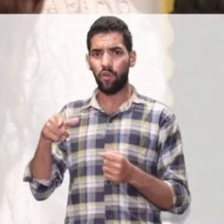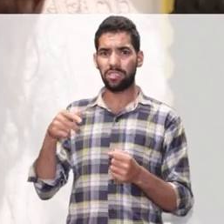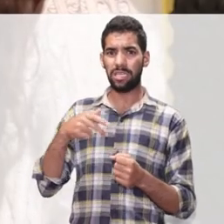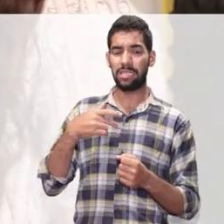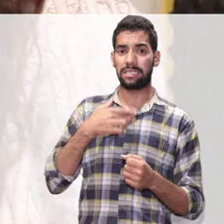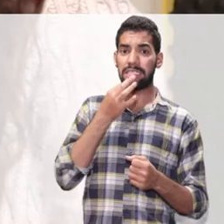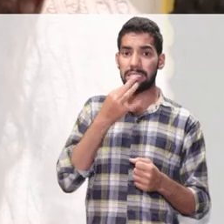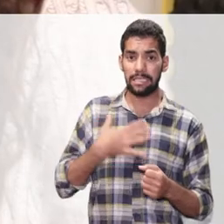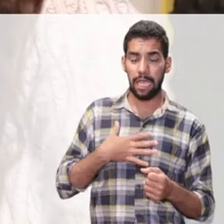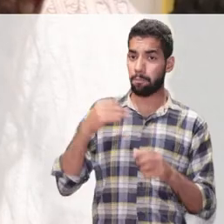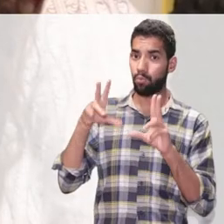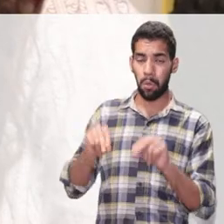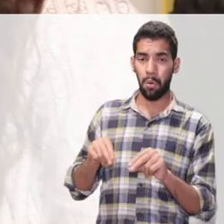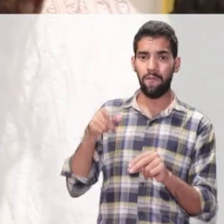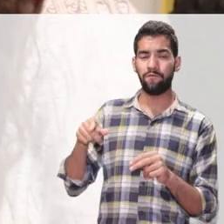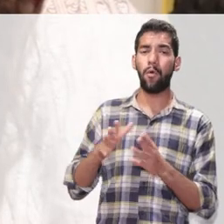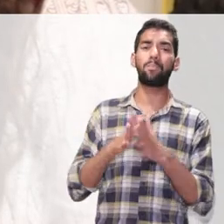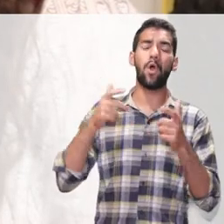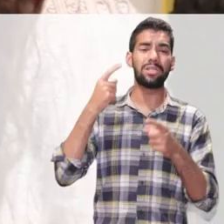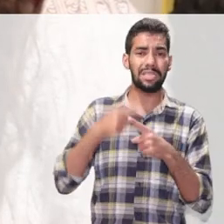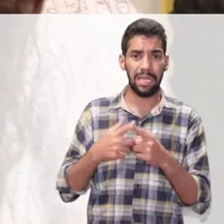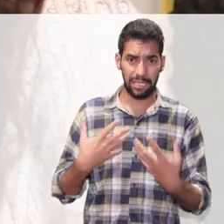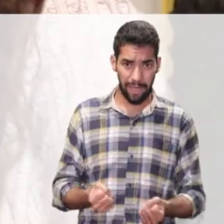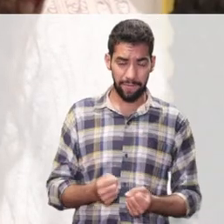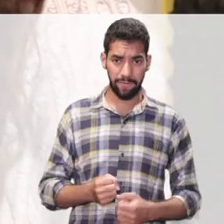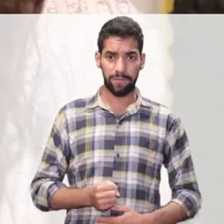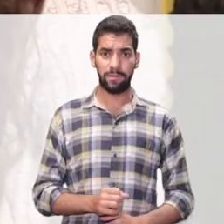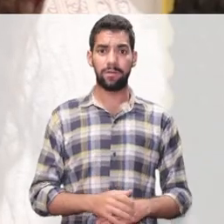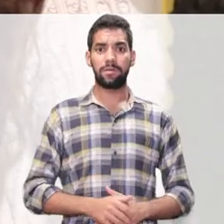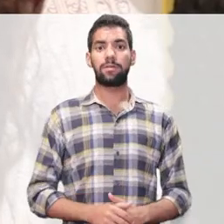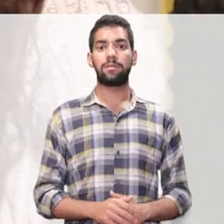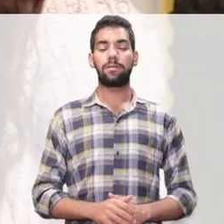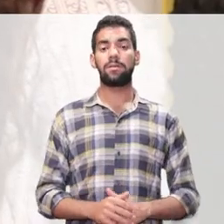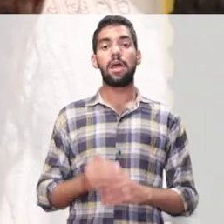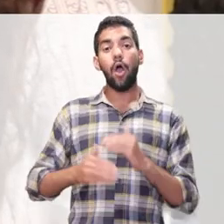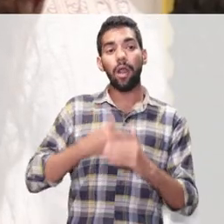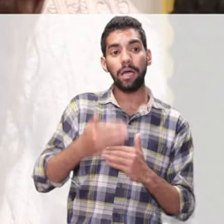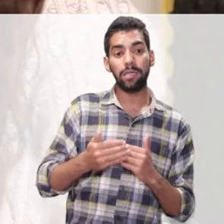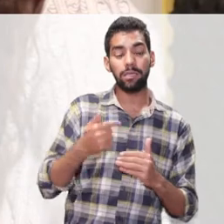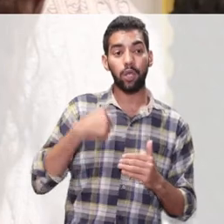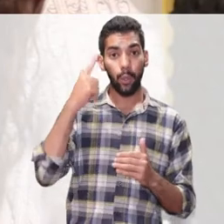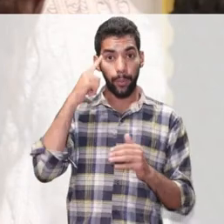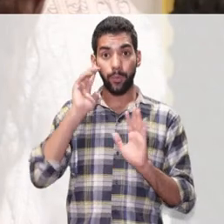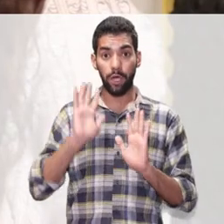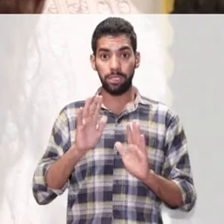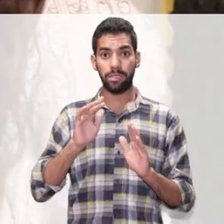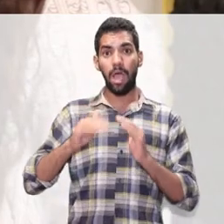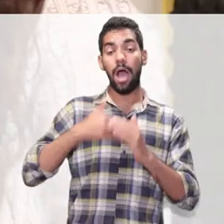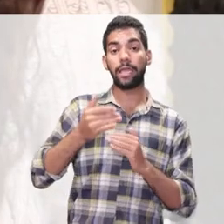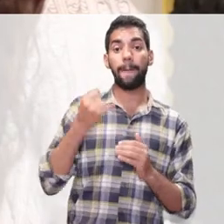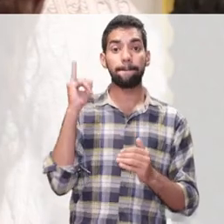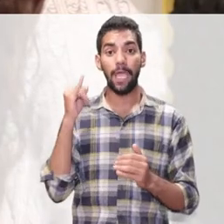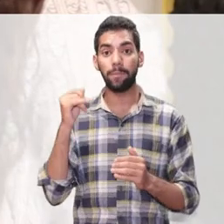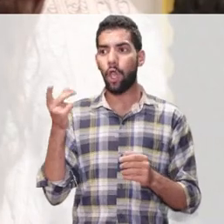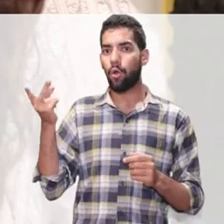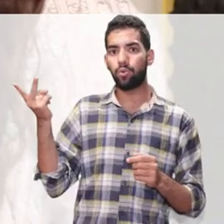प्रशंसा की लज्जत ही और स्पोर्ट्स लेस यह बहुत बढ़ जाती है और आपको इस पॉइंट से डरना चाहिए कि यह कोई आपके साथ ना करें